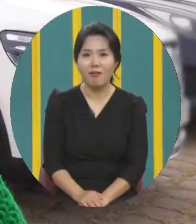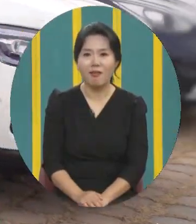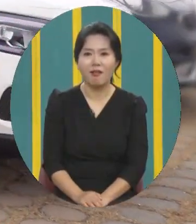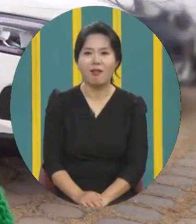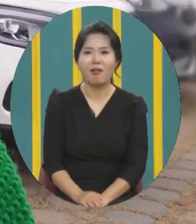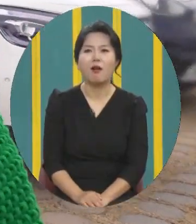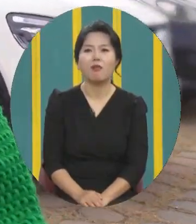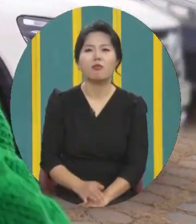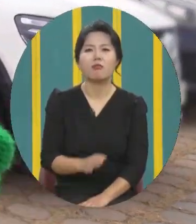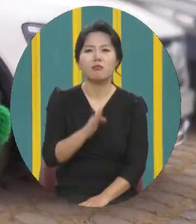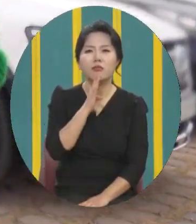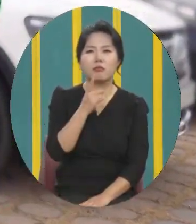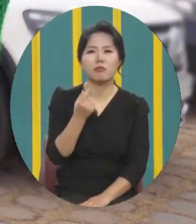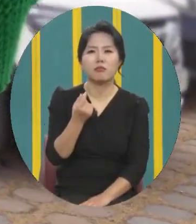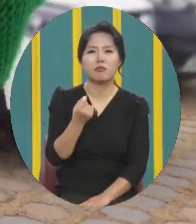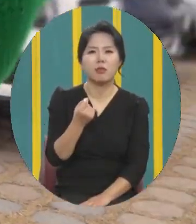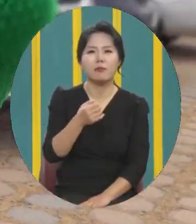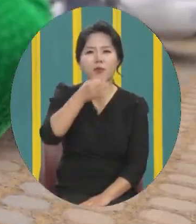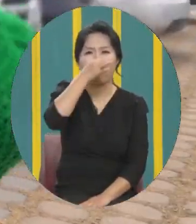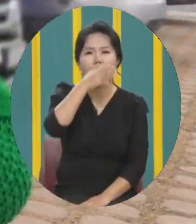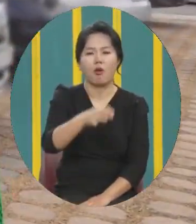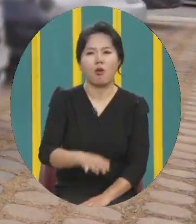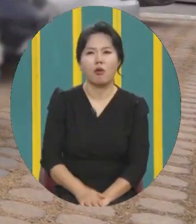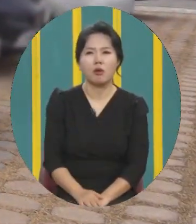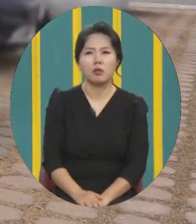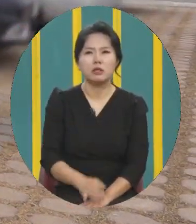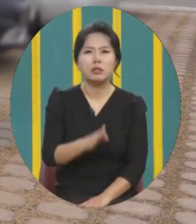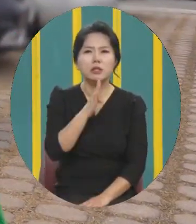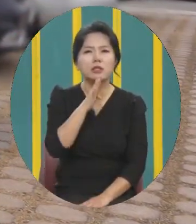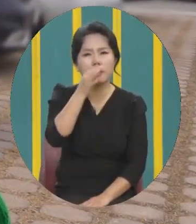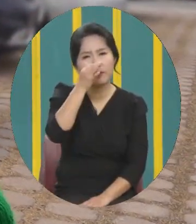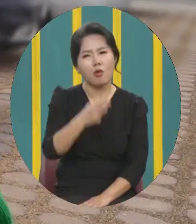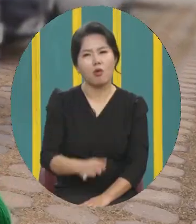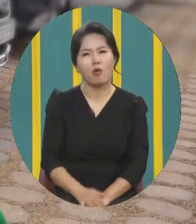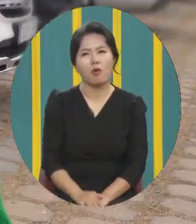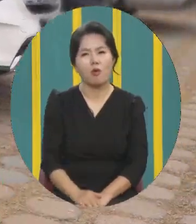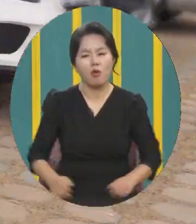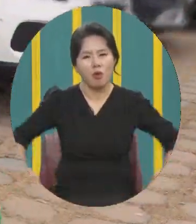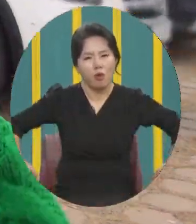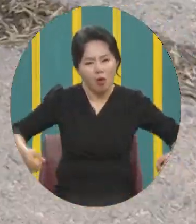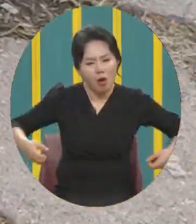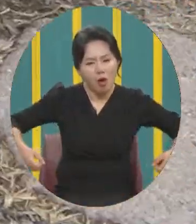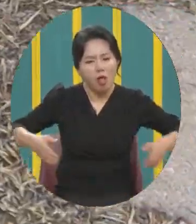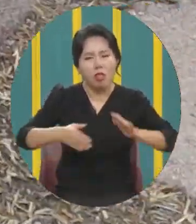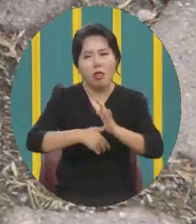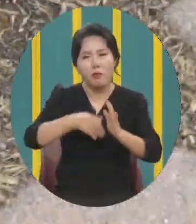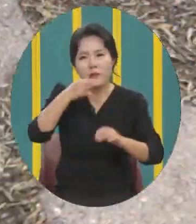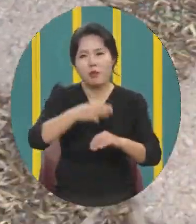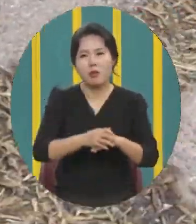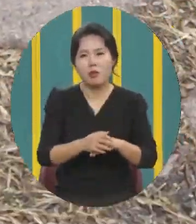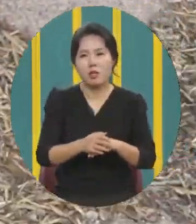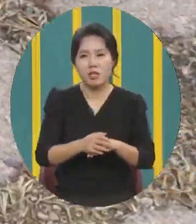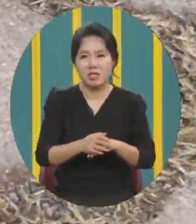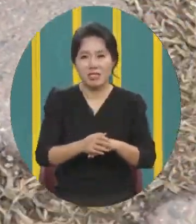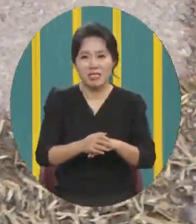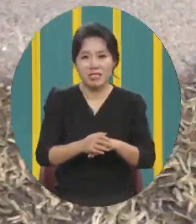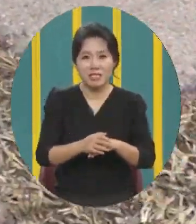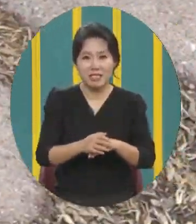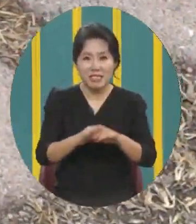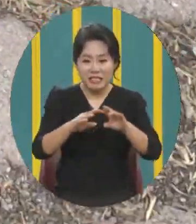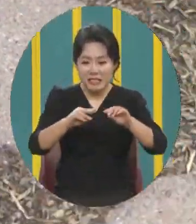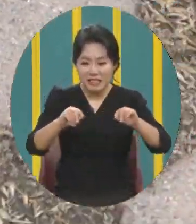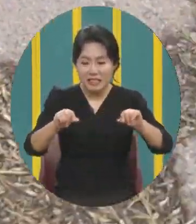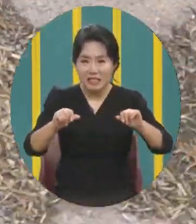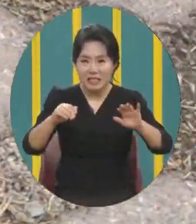네, 좀 힘들어요. 평지보다 확실히 훨씬 더 어렵고요. 미는데 많이 불편해요. 보도블록 밑에 이 흙이